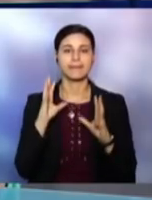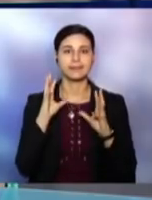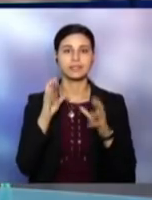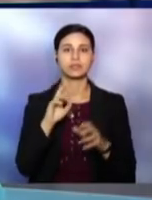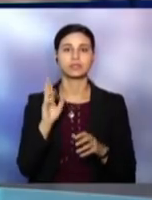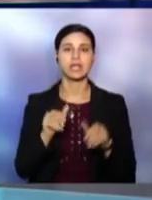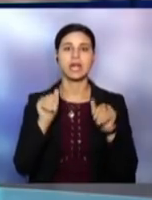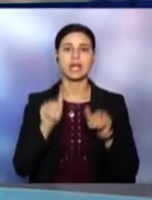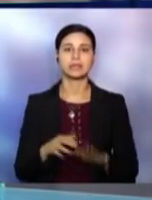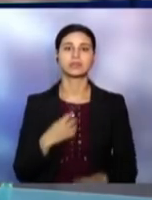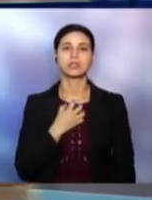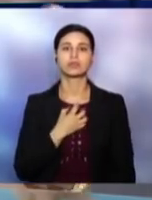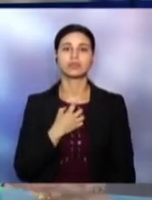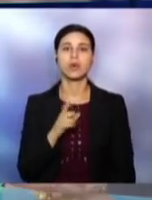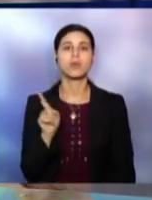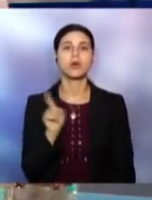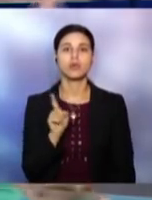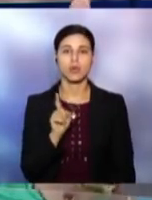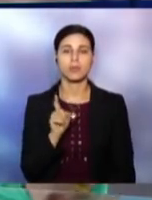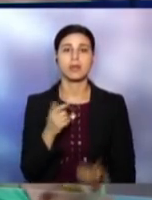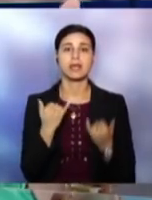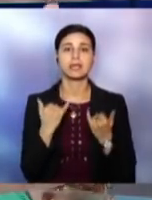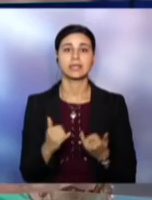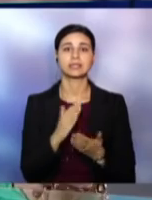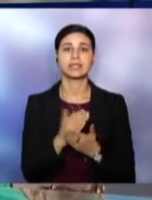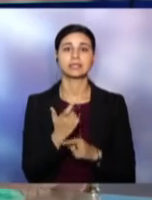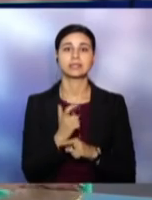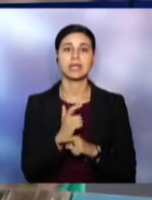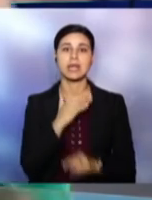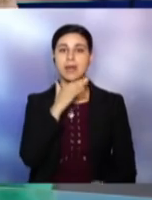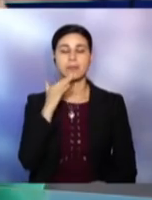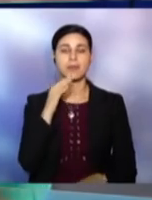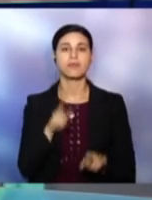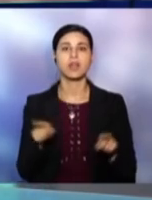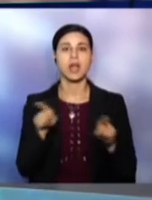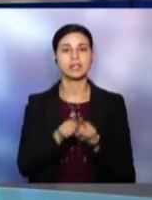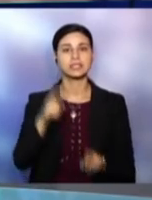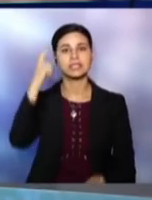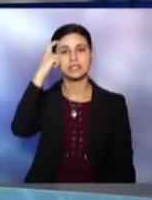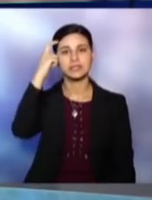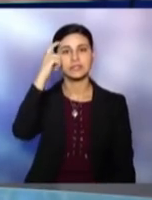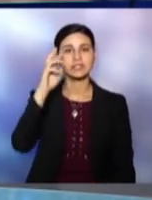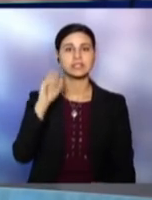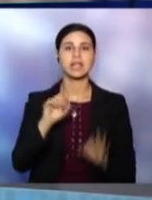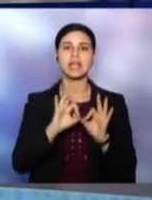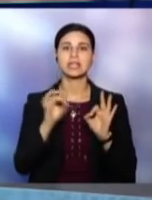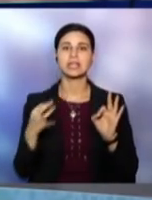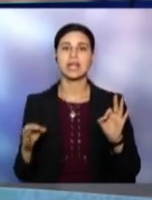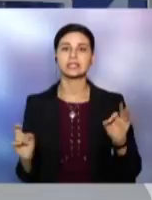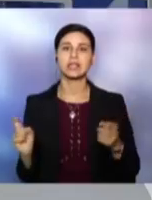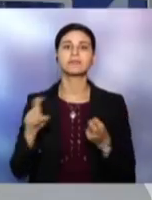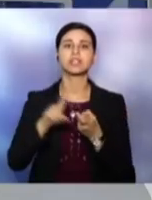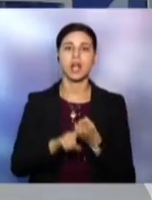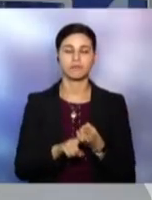და გადამწყვეტი როლი, რომ აღარ წავიდე, რომ დღეს არის ძალიან ბევრი ესეთი ტვინისა და ნაწლავის კავშირზე